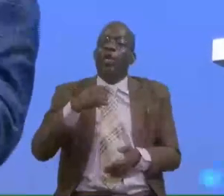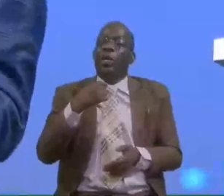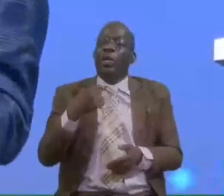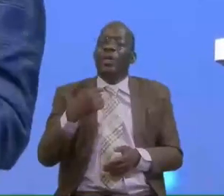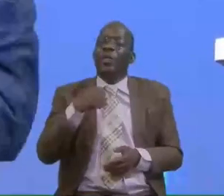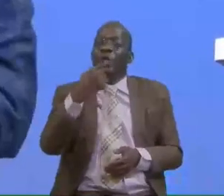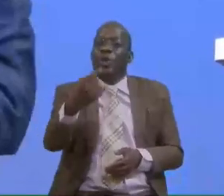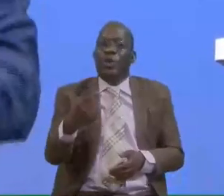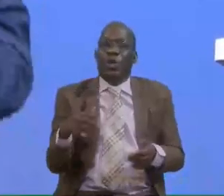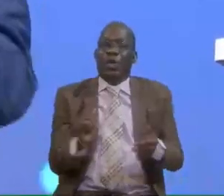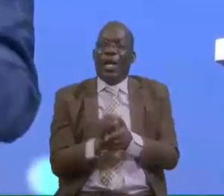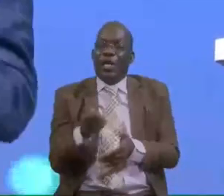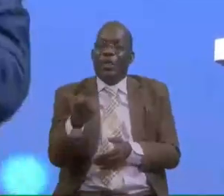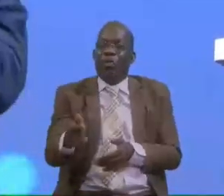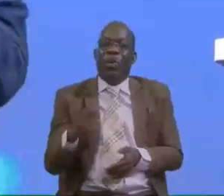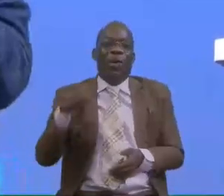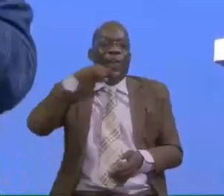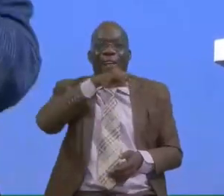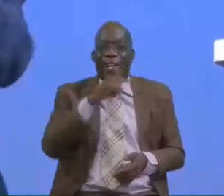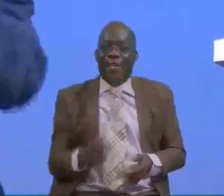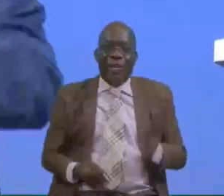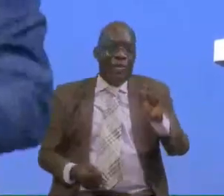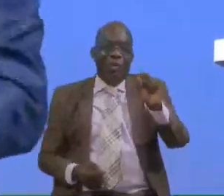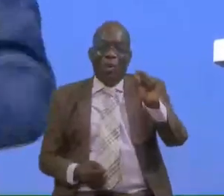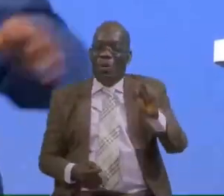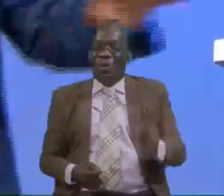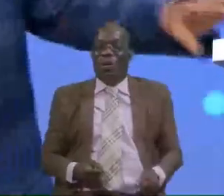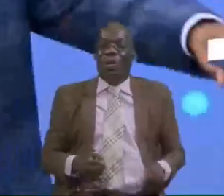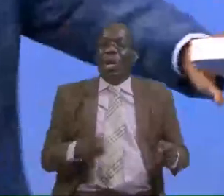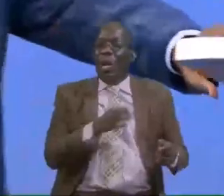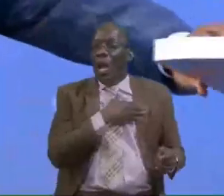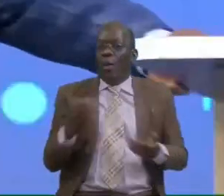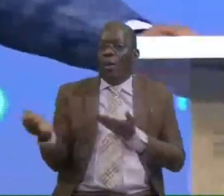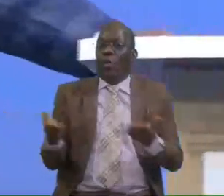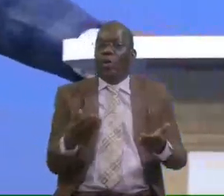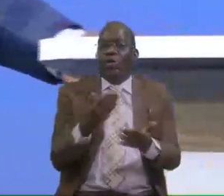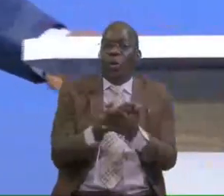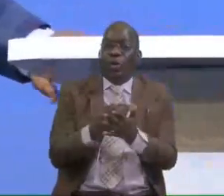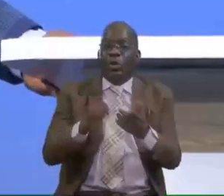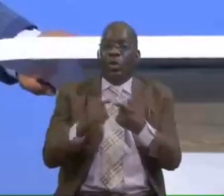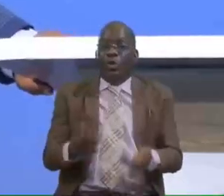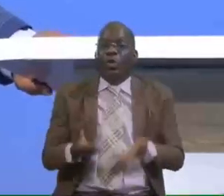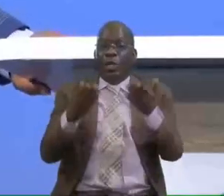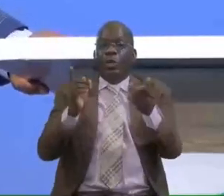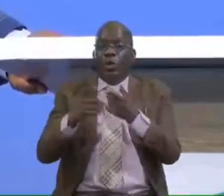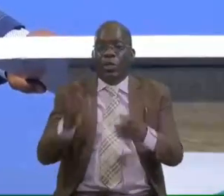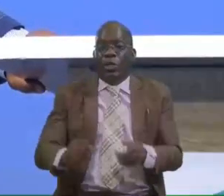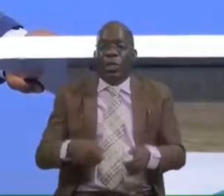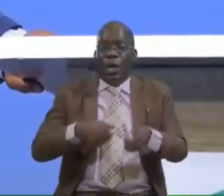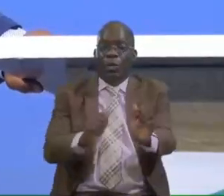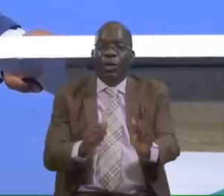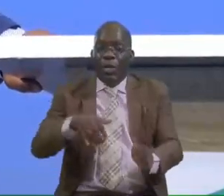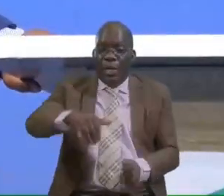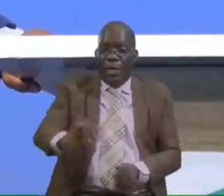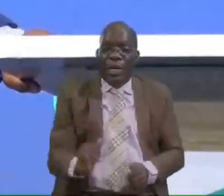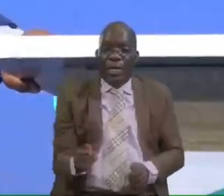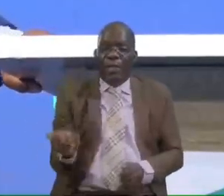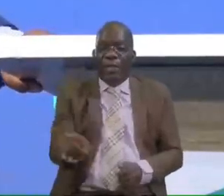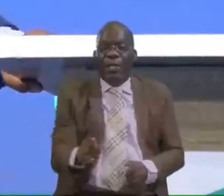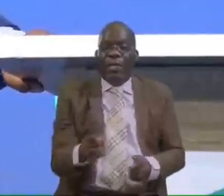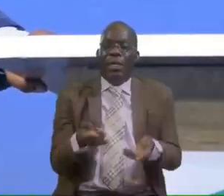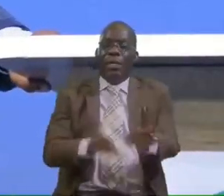ce petit mensonge. Et ils ont amené une partie de l'argent pour présenter aux apôtres. Mais ils sont morts